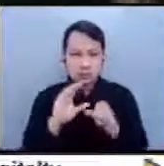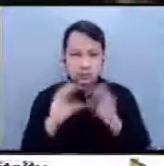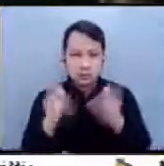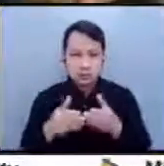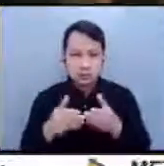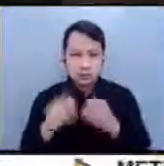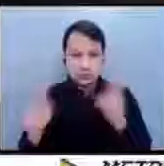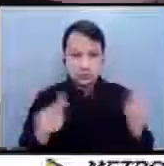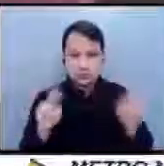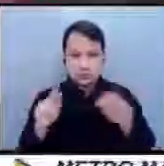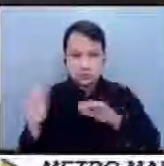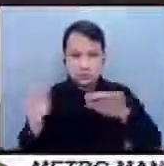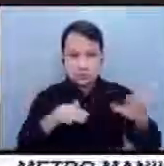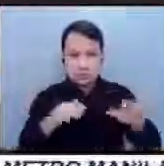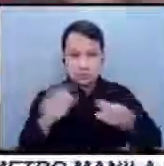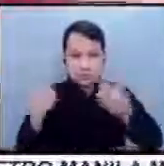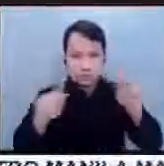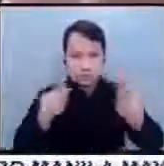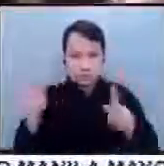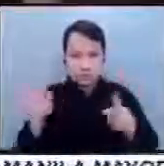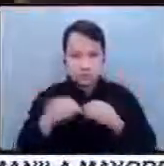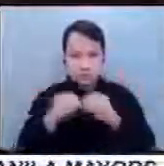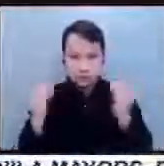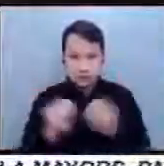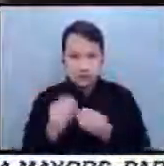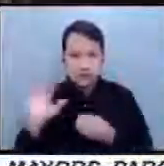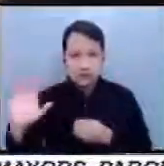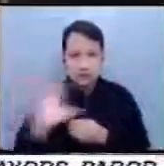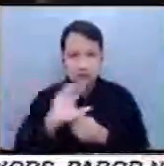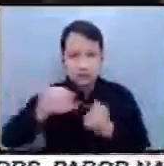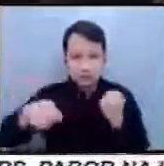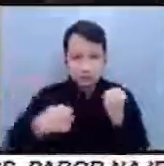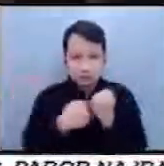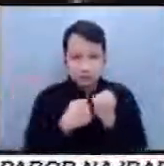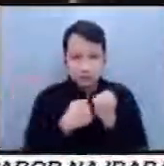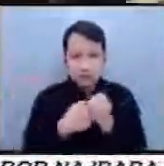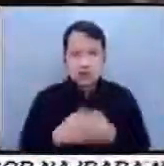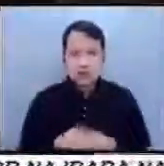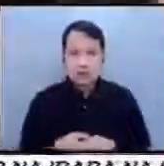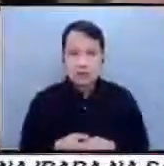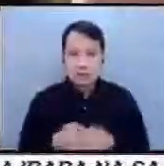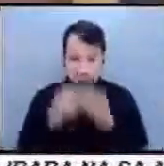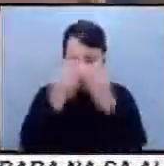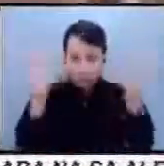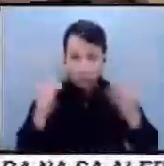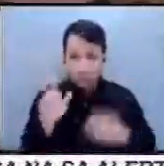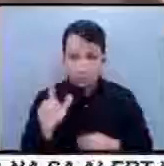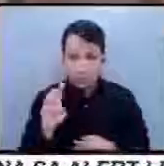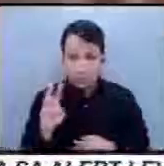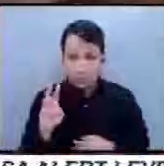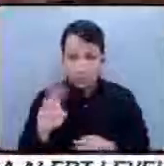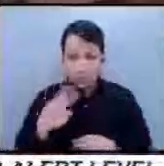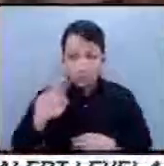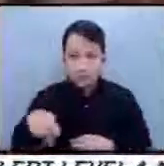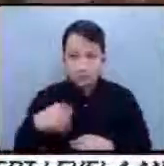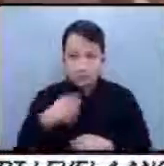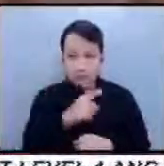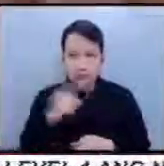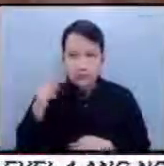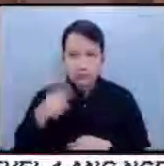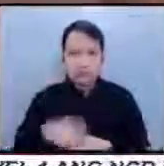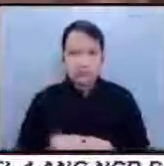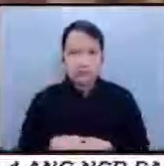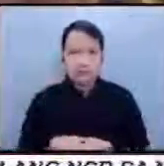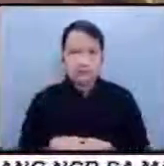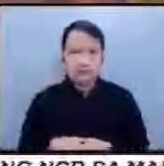ibang lugar sa Cebu na inorganisa ng kanyang mga taga-suporta. Matatanda ang noong 2016 vice presidential race, liyamado si